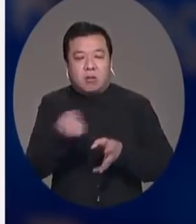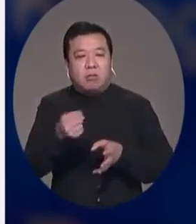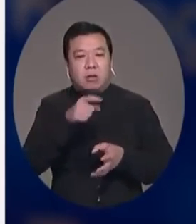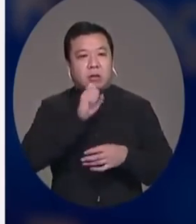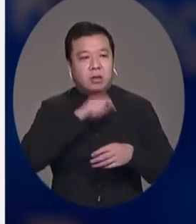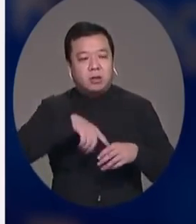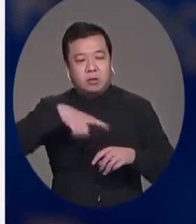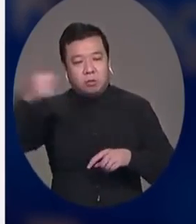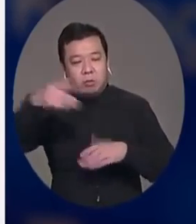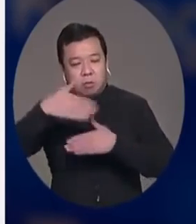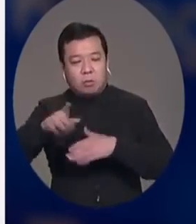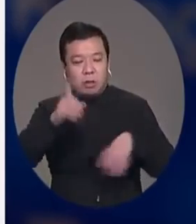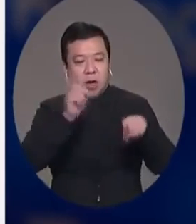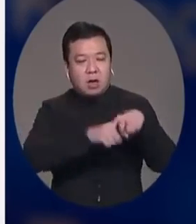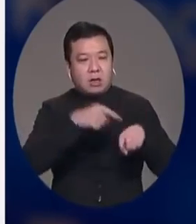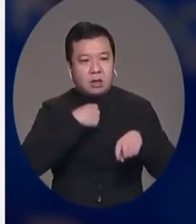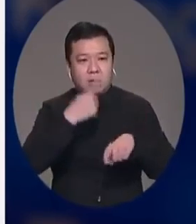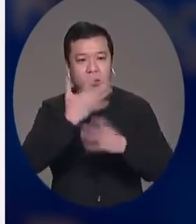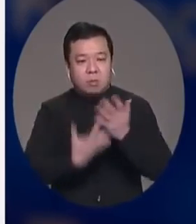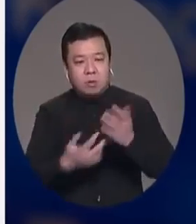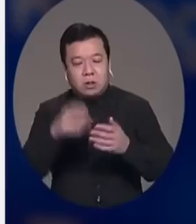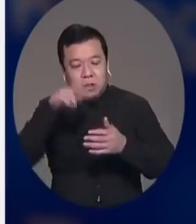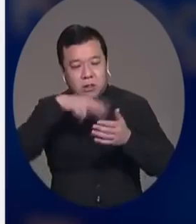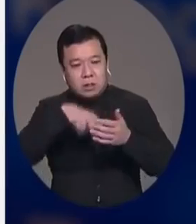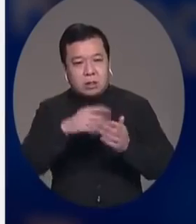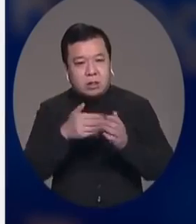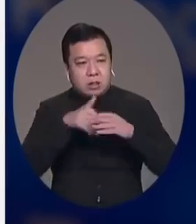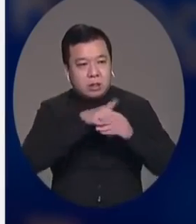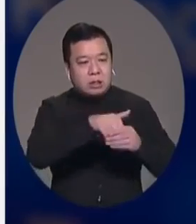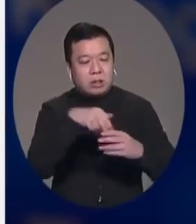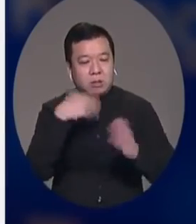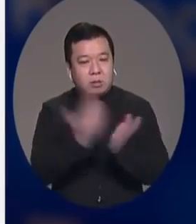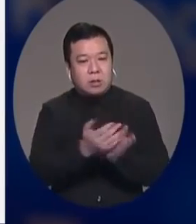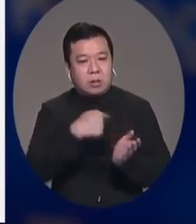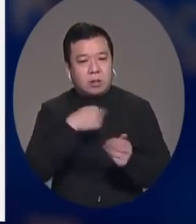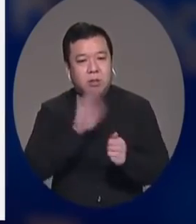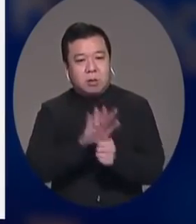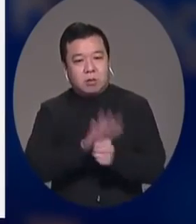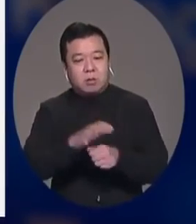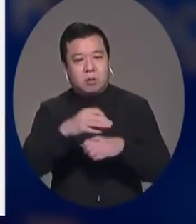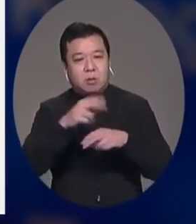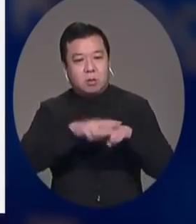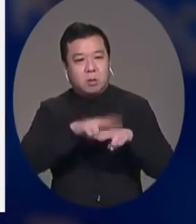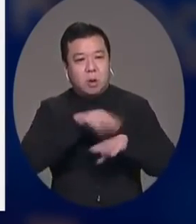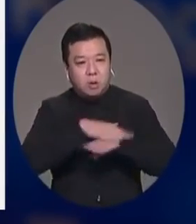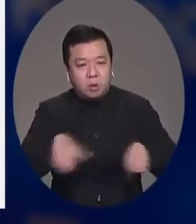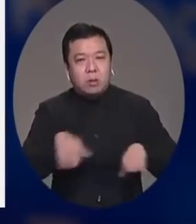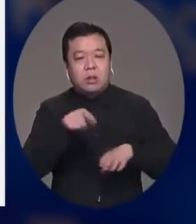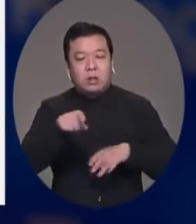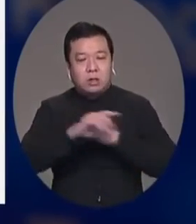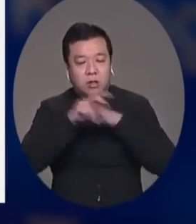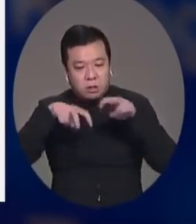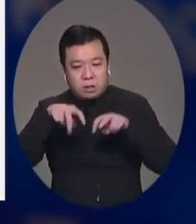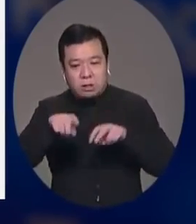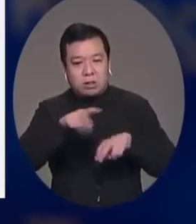市，必须向网络安全审查办公室申报，以维护国家安全。有分析认为，中资企